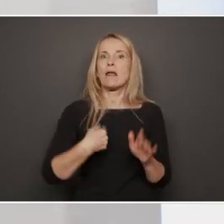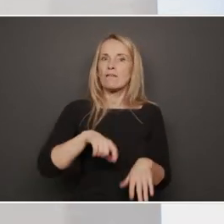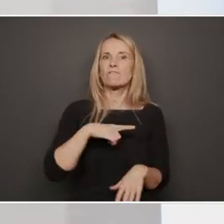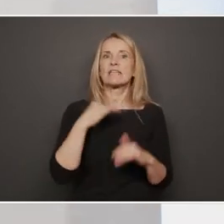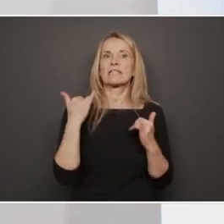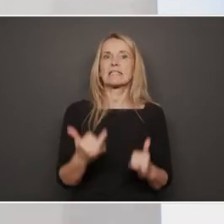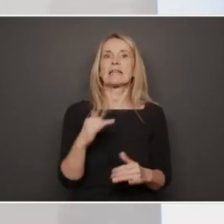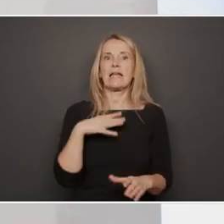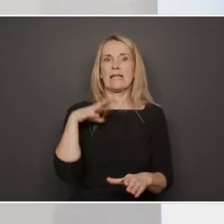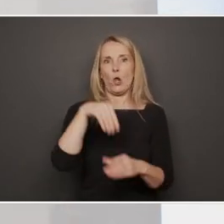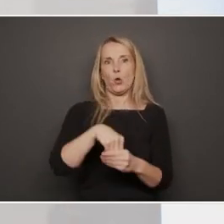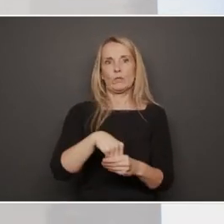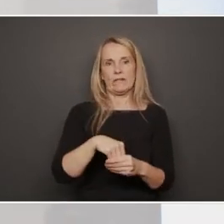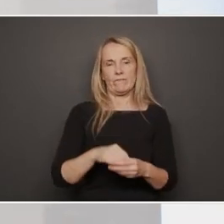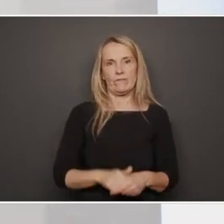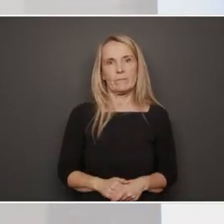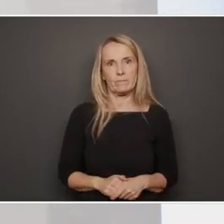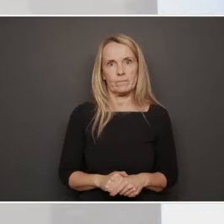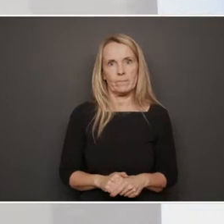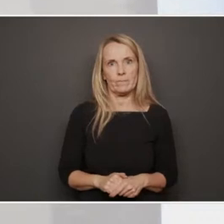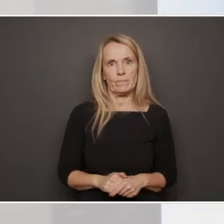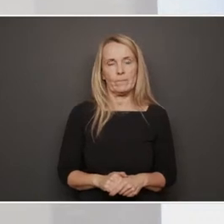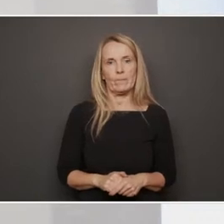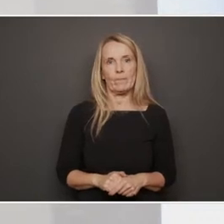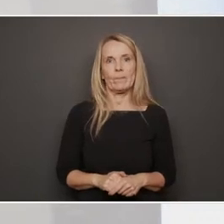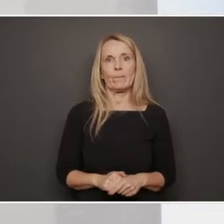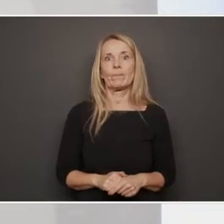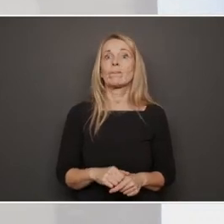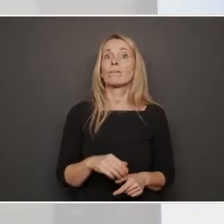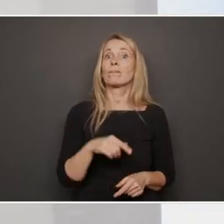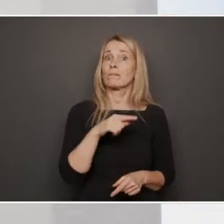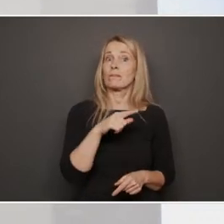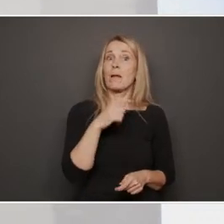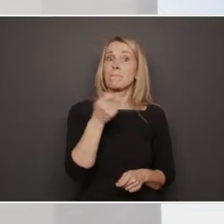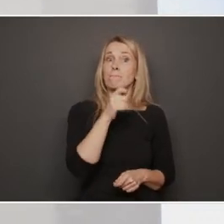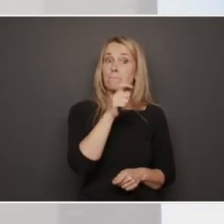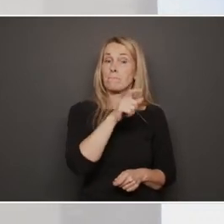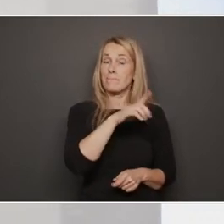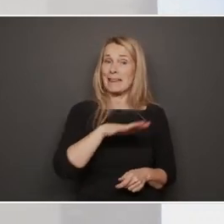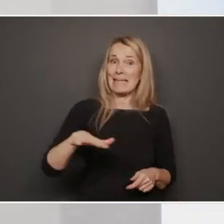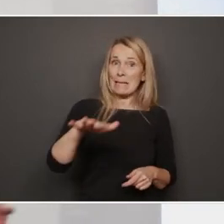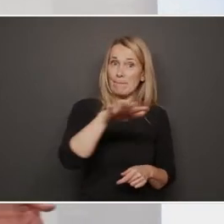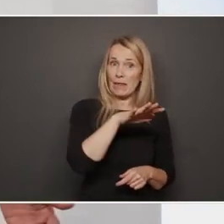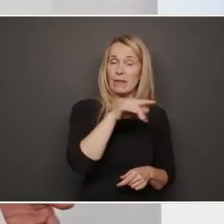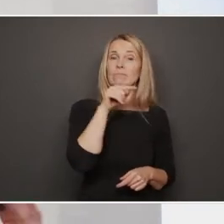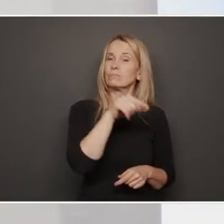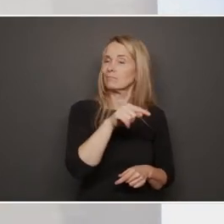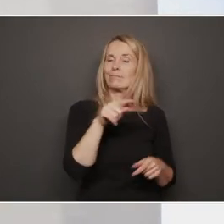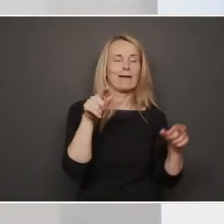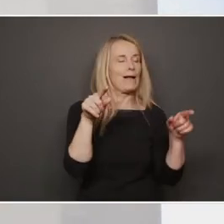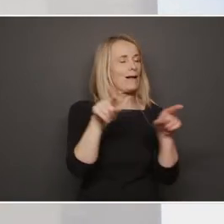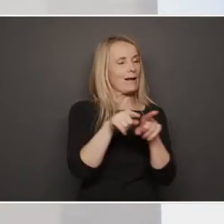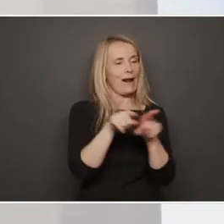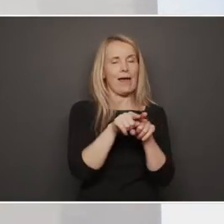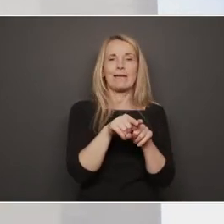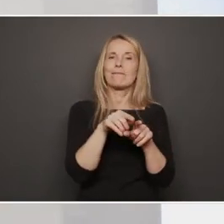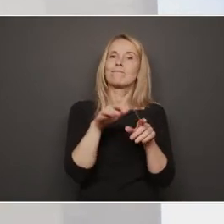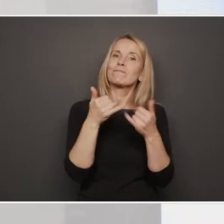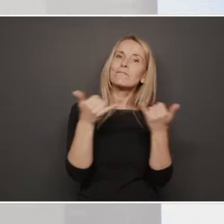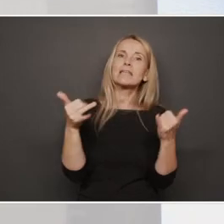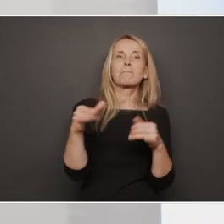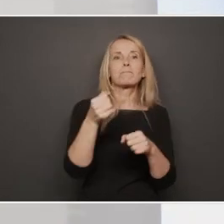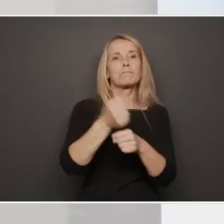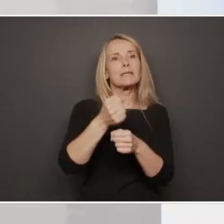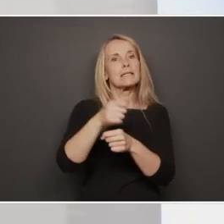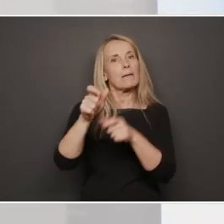zu bewerben. Die auszuzeichnenden Betriebe sind genauso wie ihre Mitarbeiterinnen